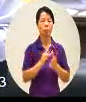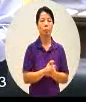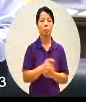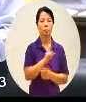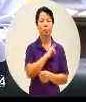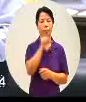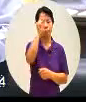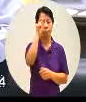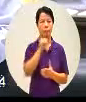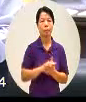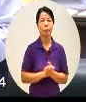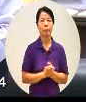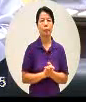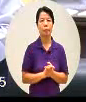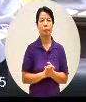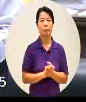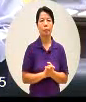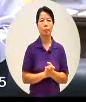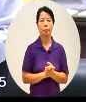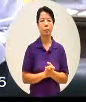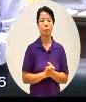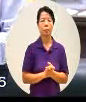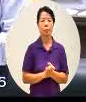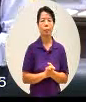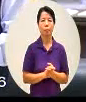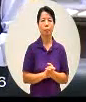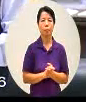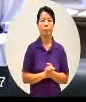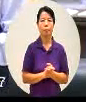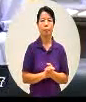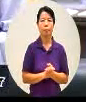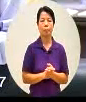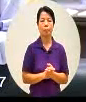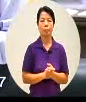有无？无来点名呢？来来，迄、那个。